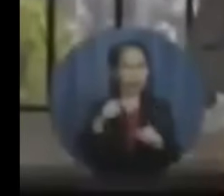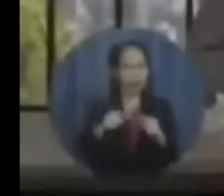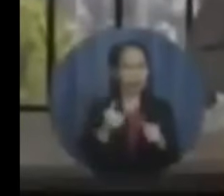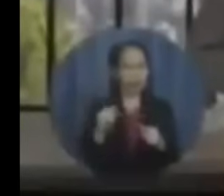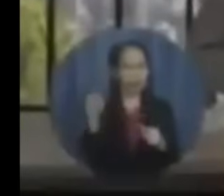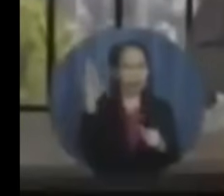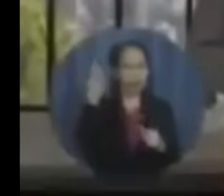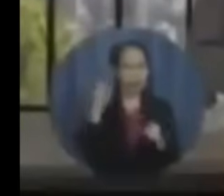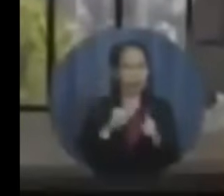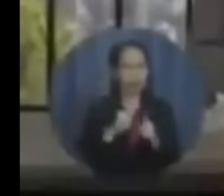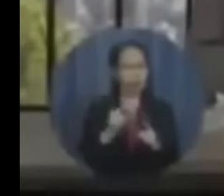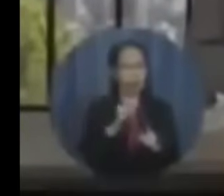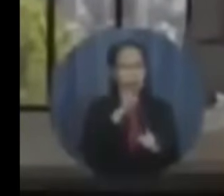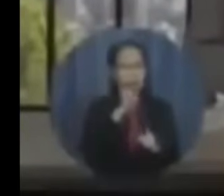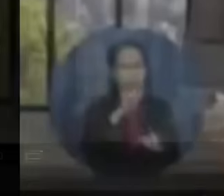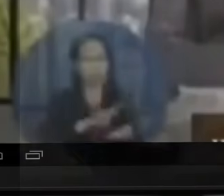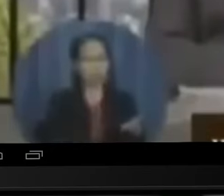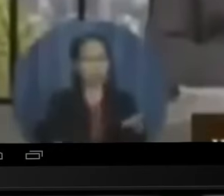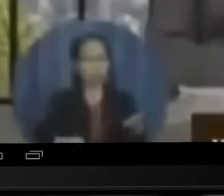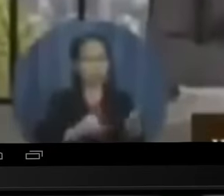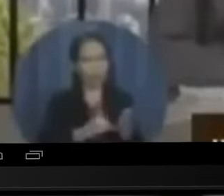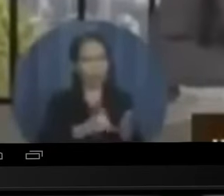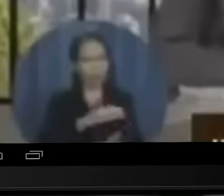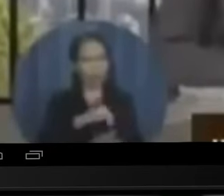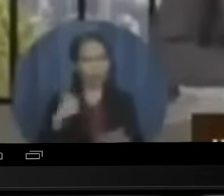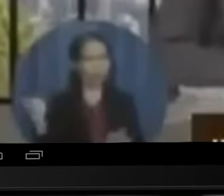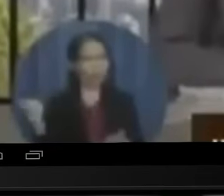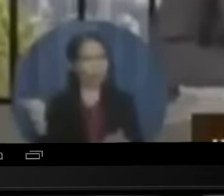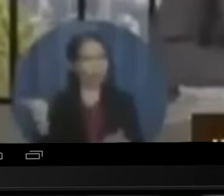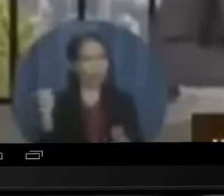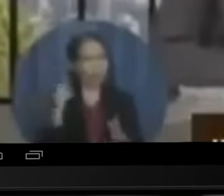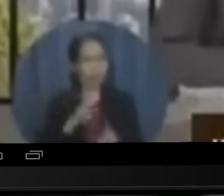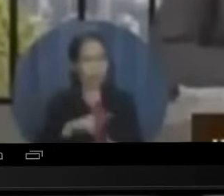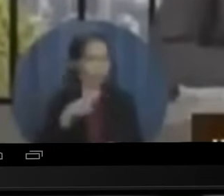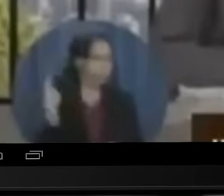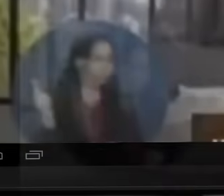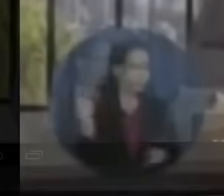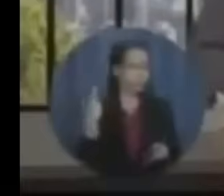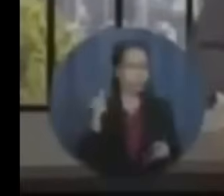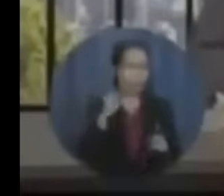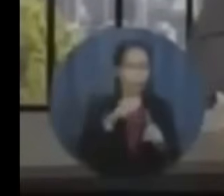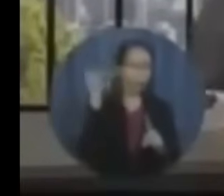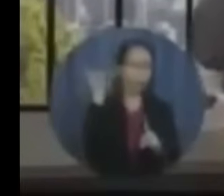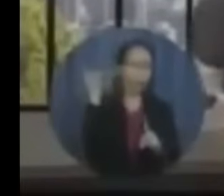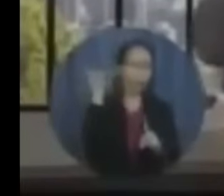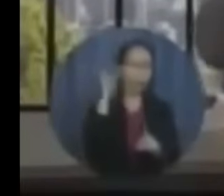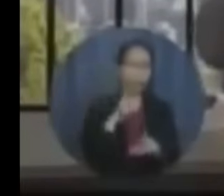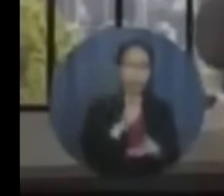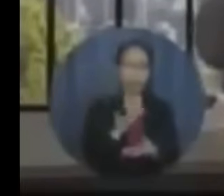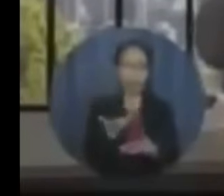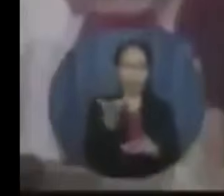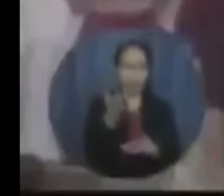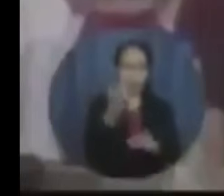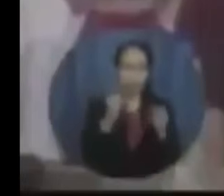hindi niya tinatakwil, isa namang ayaw talagang makinig. Kaya ikaw ang makakahatol, kapatid, ano ba nasa puso